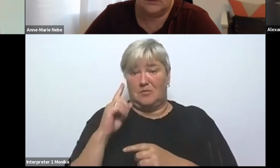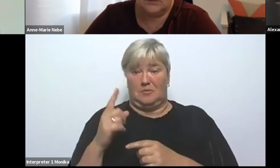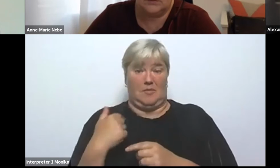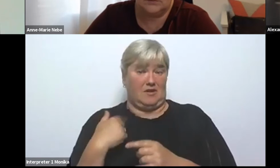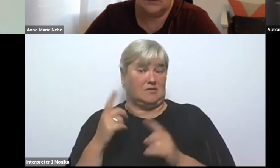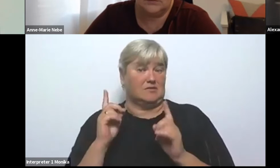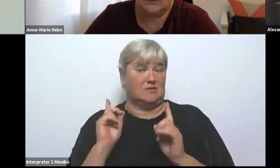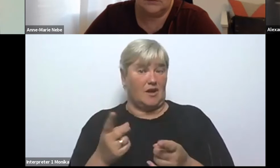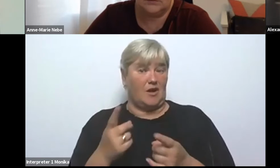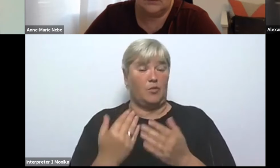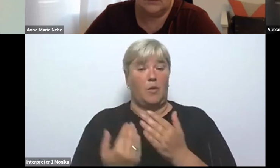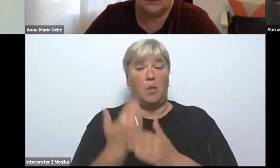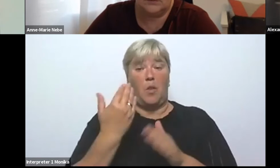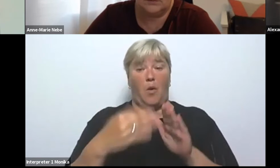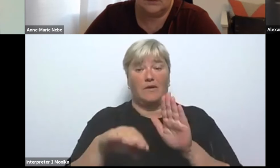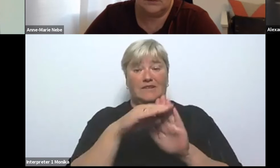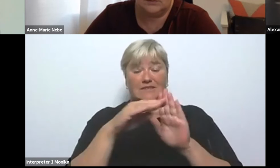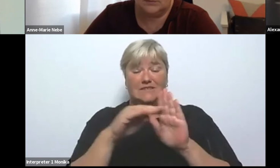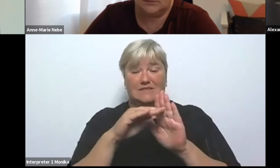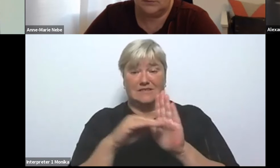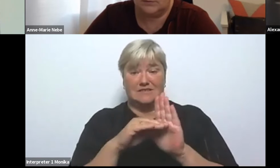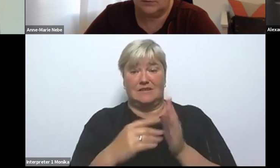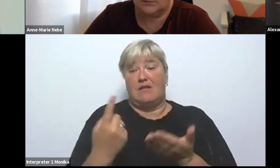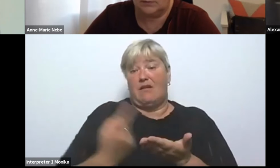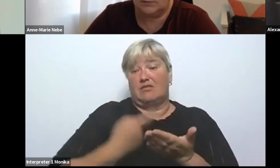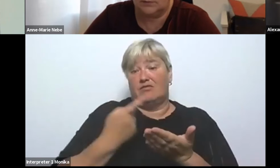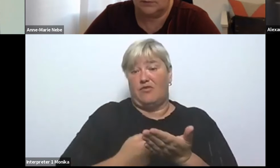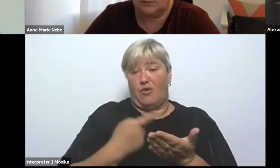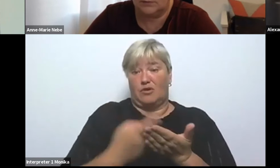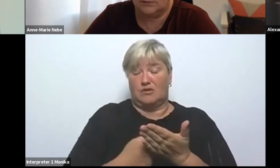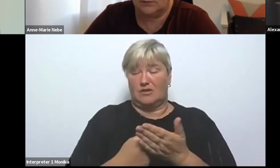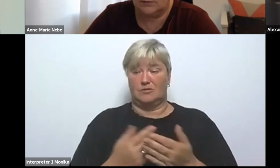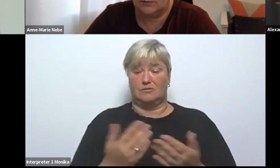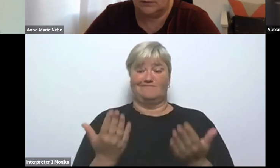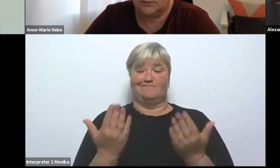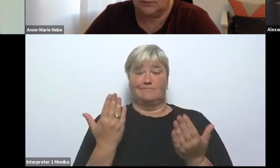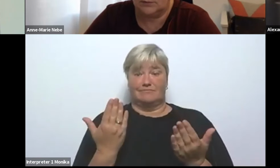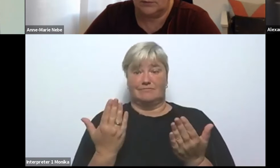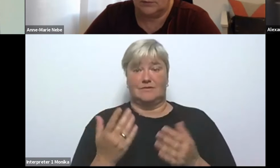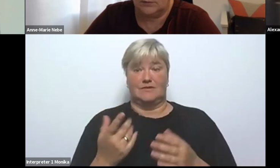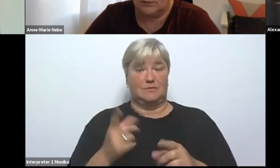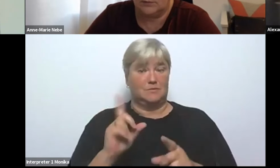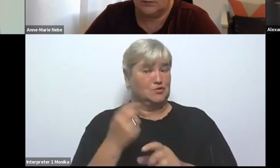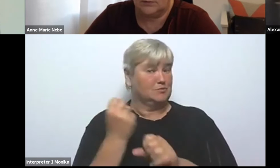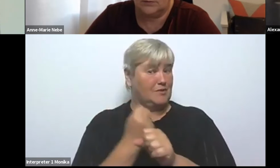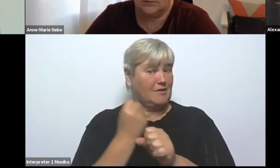davon aus, mit den neuen gesetzlichen Anforderungen konfrontiert.